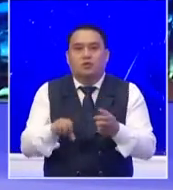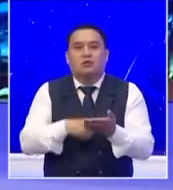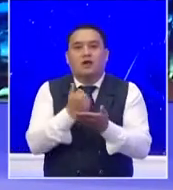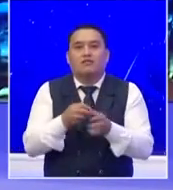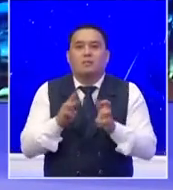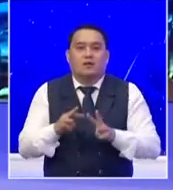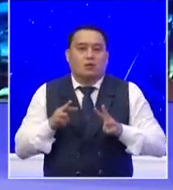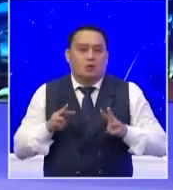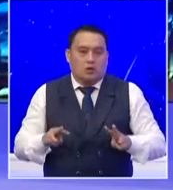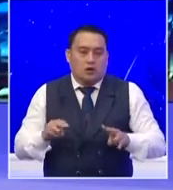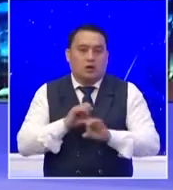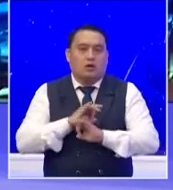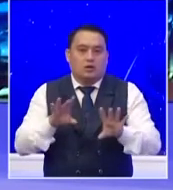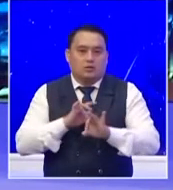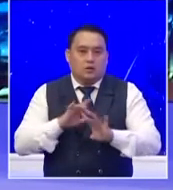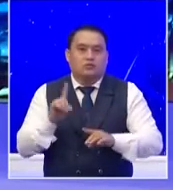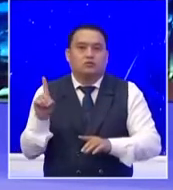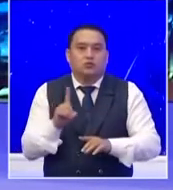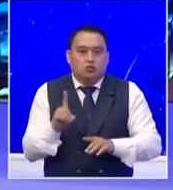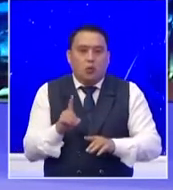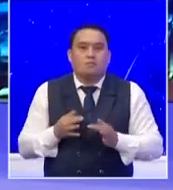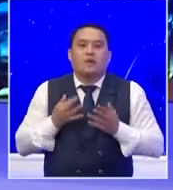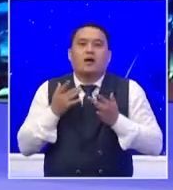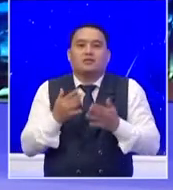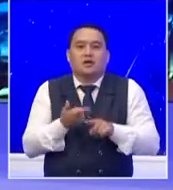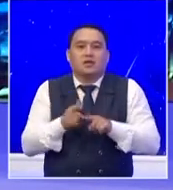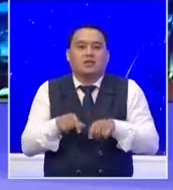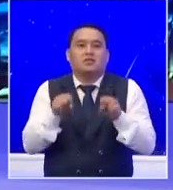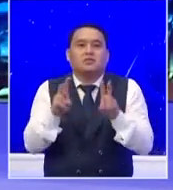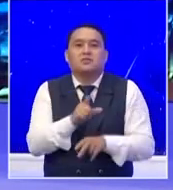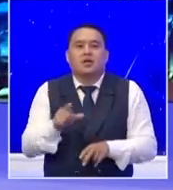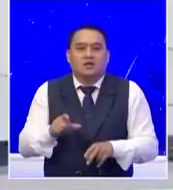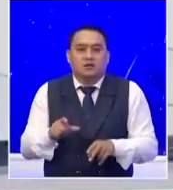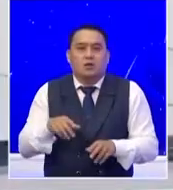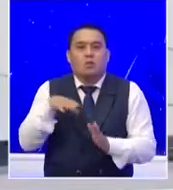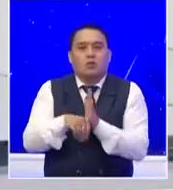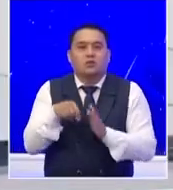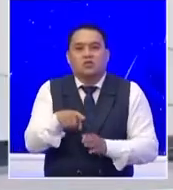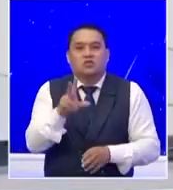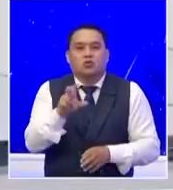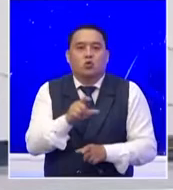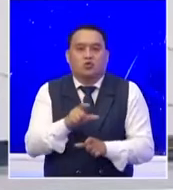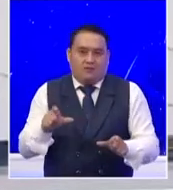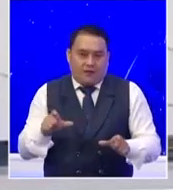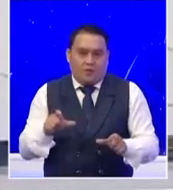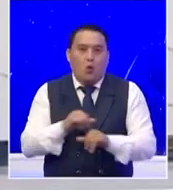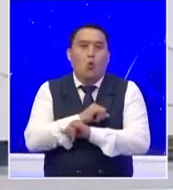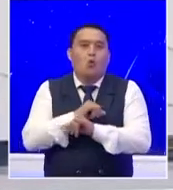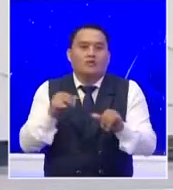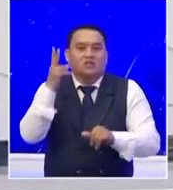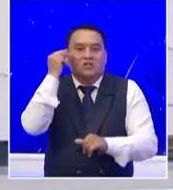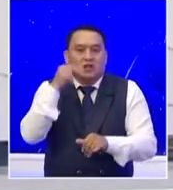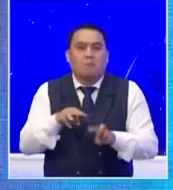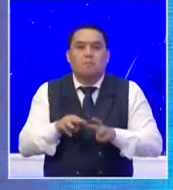сообщила министр культуры и спорта Актоте Раимкулова. Потребность в таких специалистах составляет более 1300 человек. Увеличение их